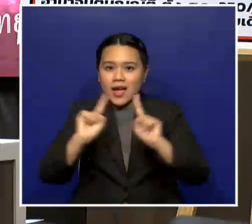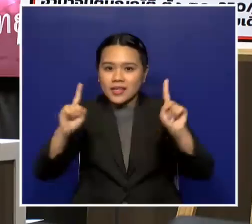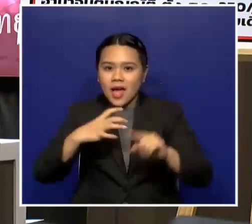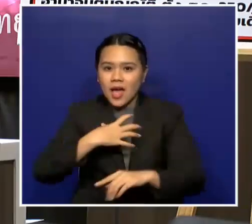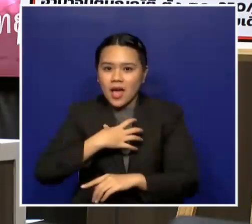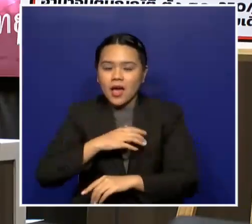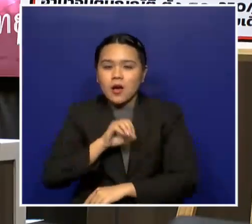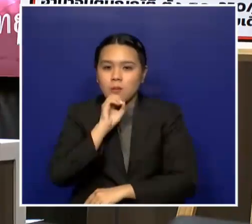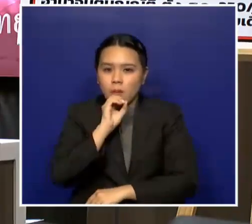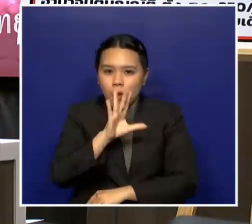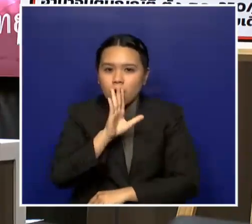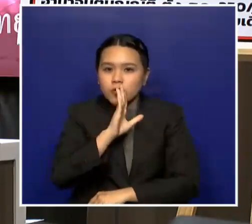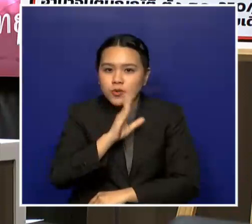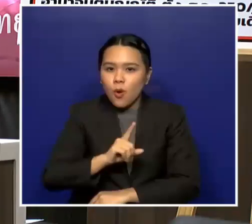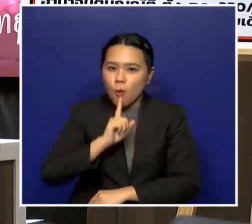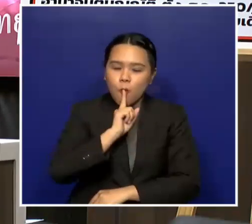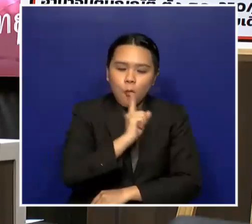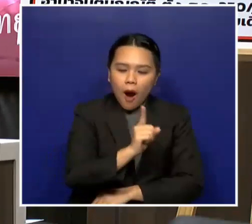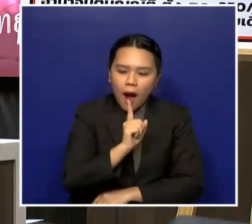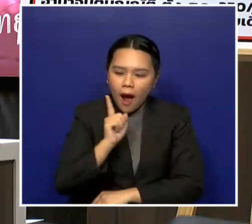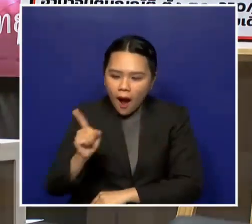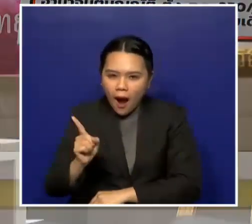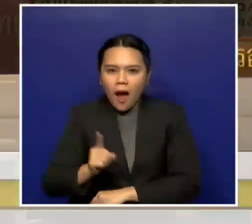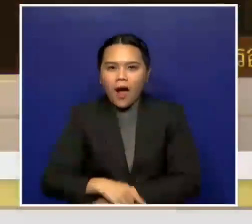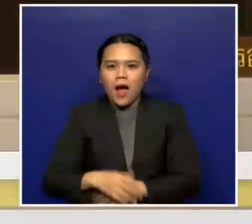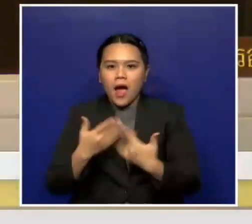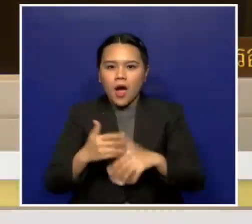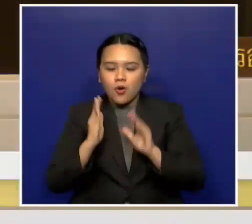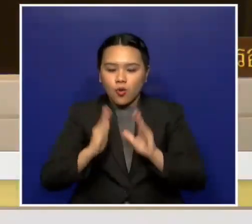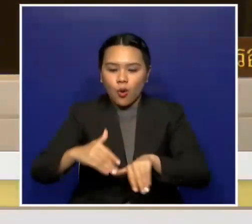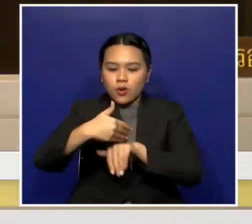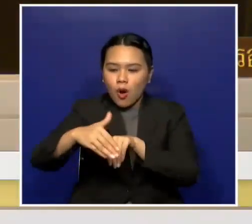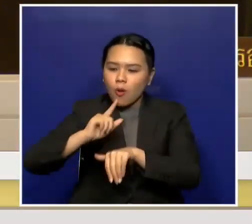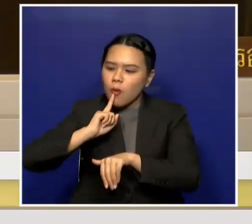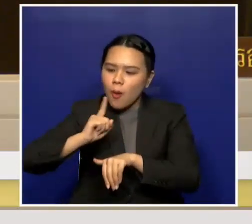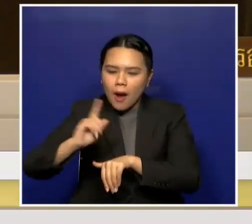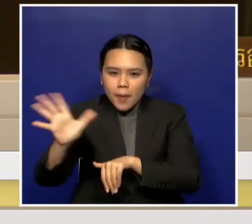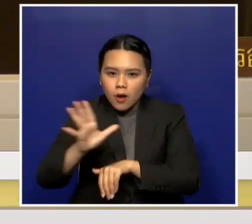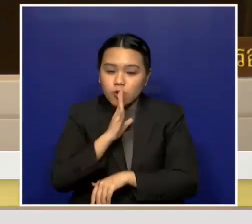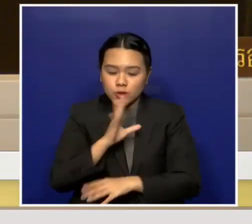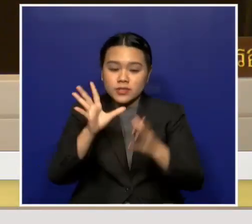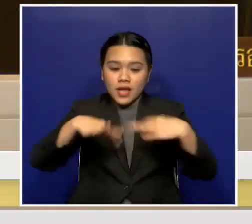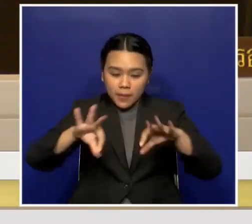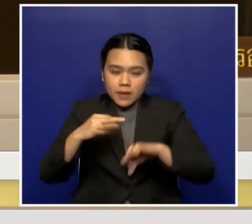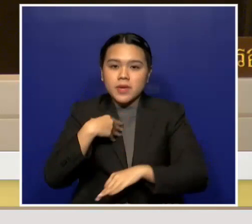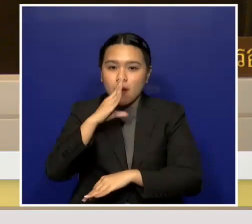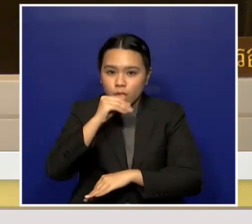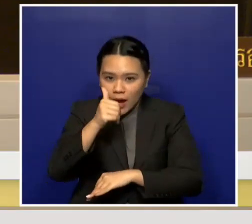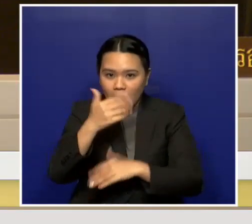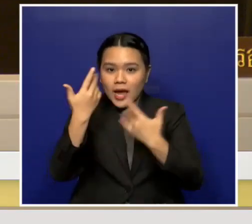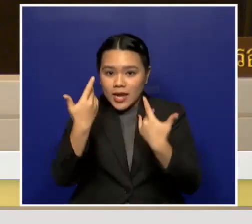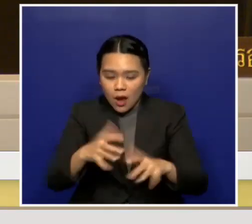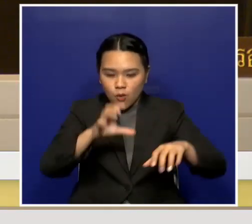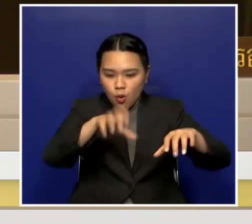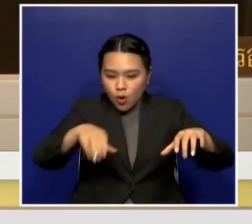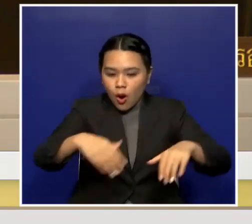เสียดสีแล้วก็การกล่าวถึงบุคคลภายนอกเอาเฉพาะที่มันจำเป็นจริงๆโดยเฉพาะองค์กรข้างนอกนะครับ